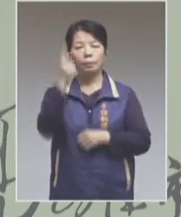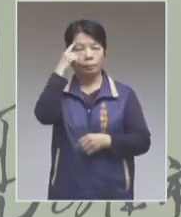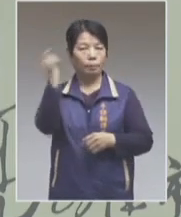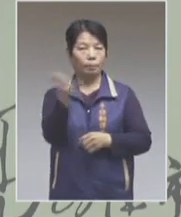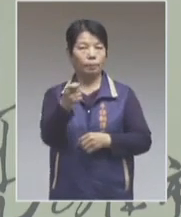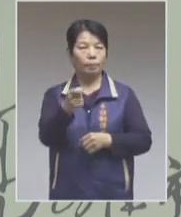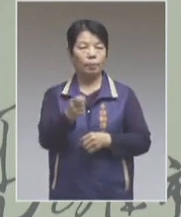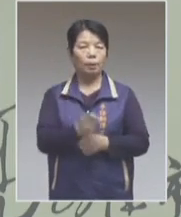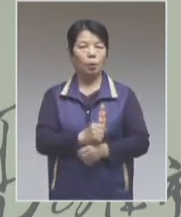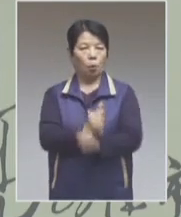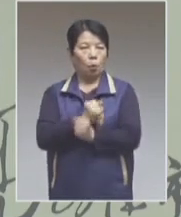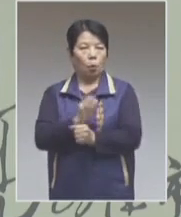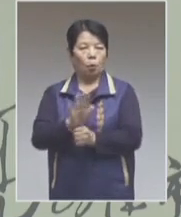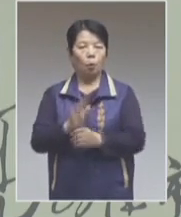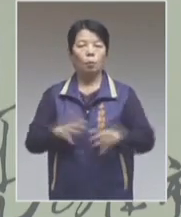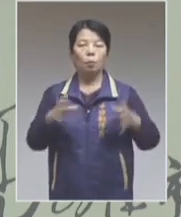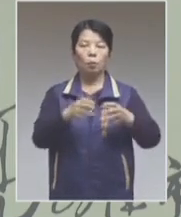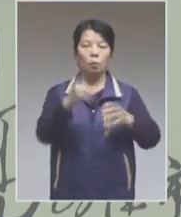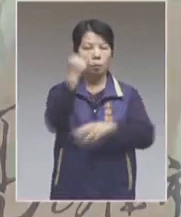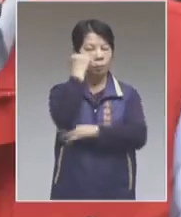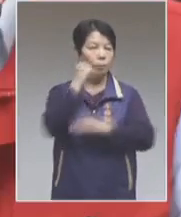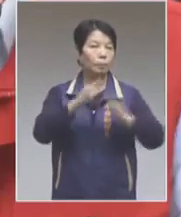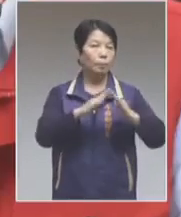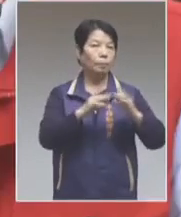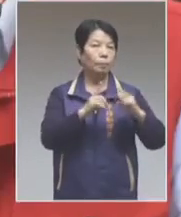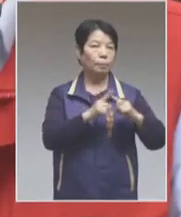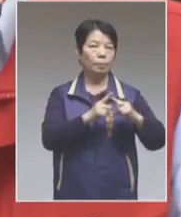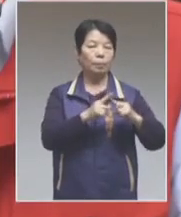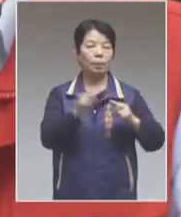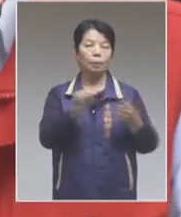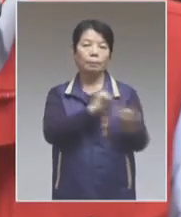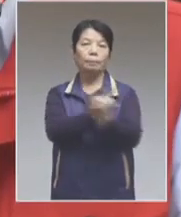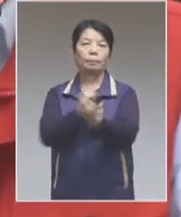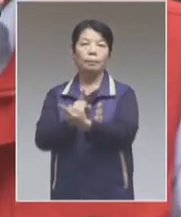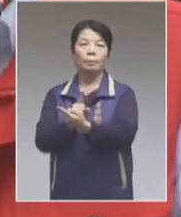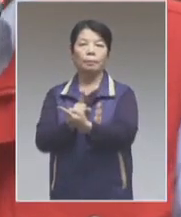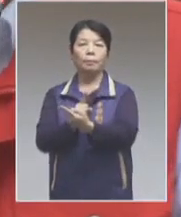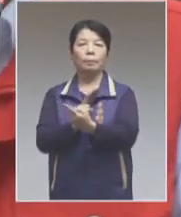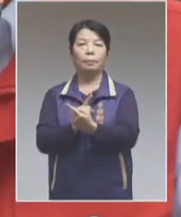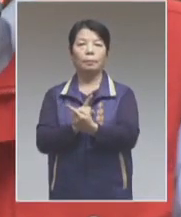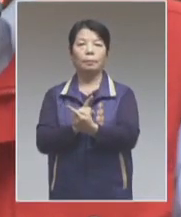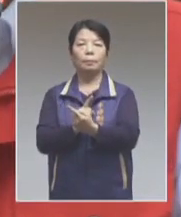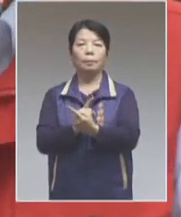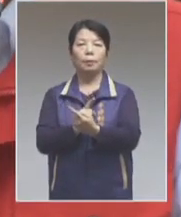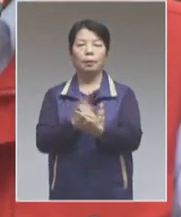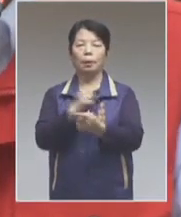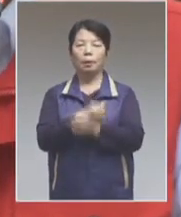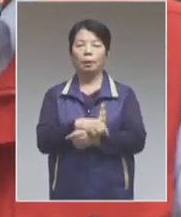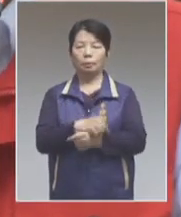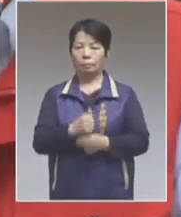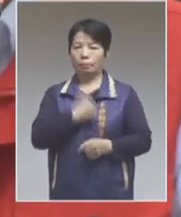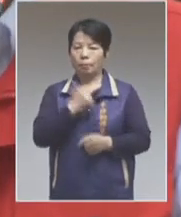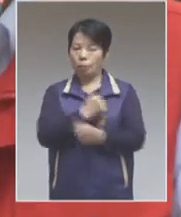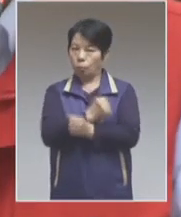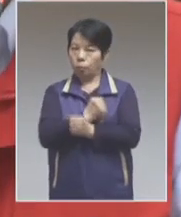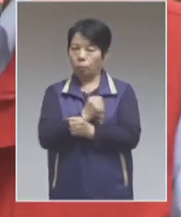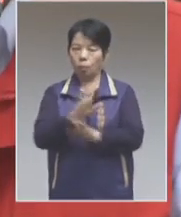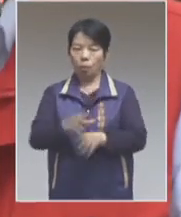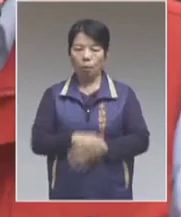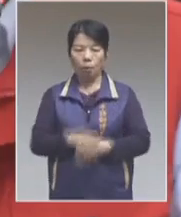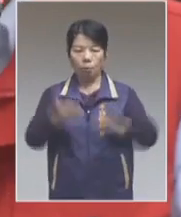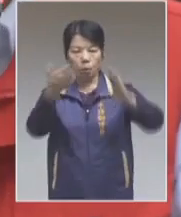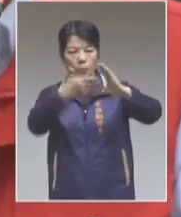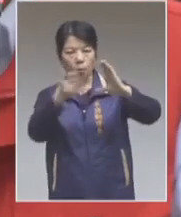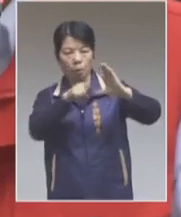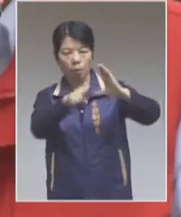他的同住的家人，哦，这个接触者非常的机警，哦，他看到媒体说台